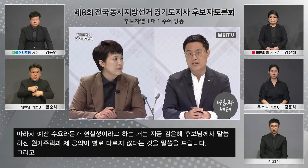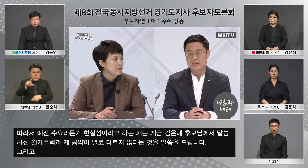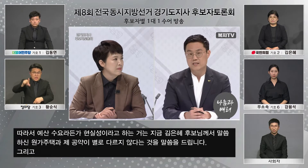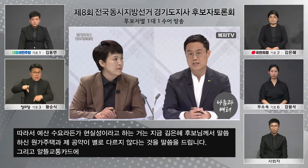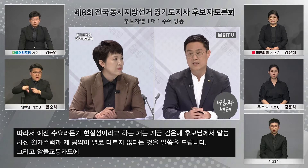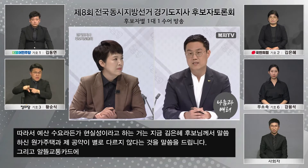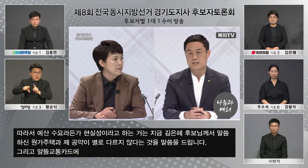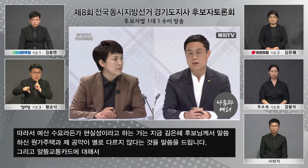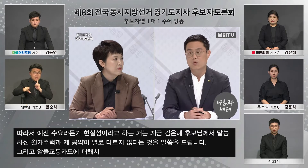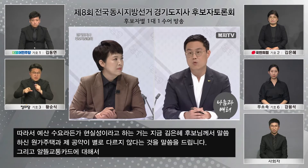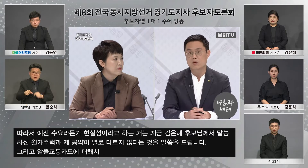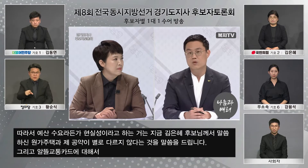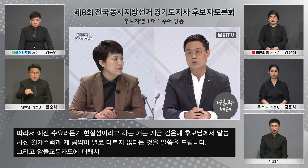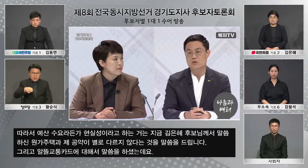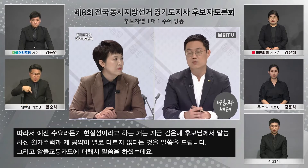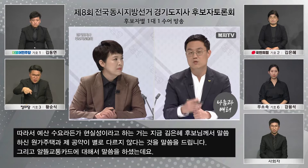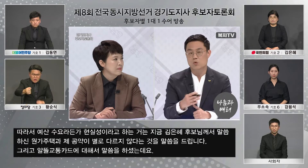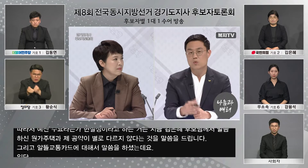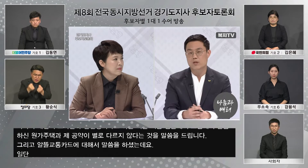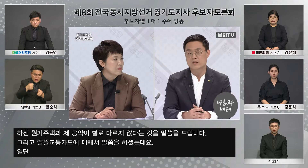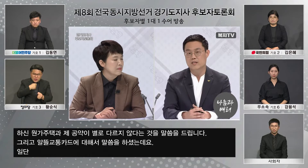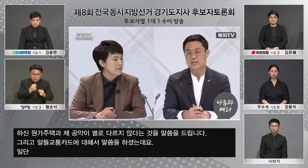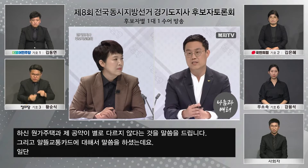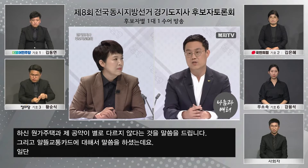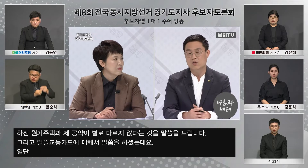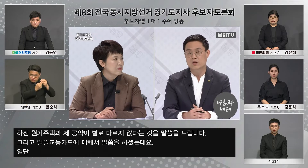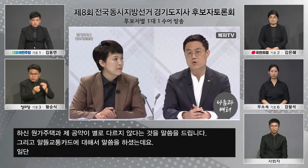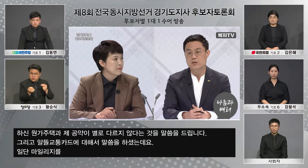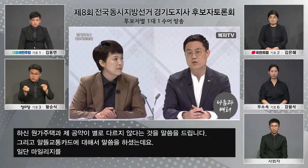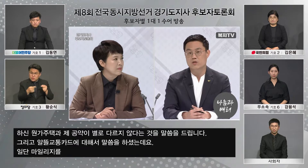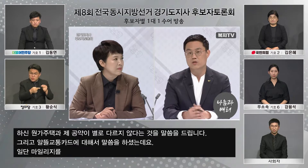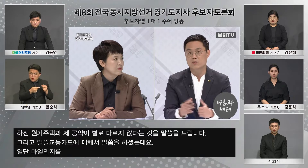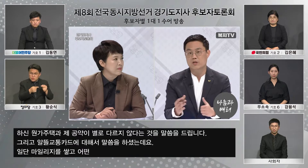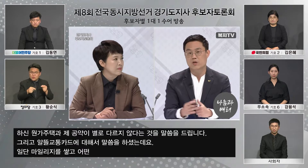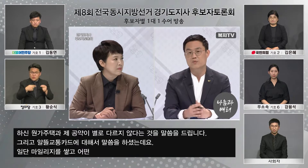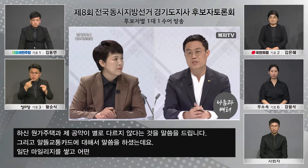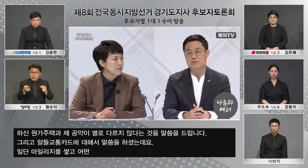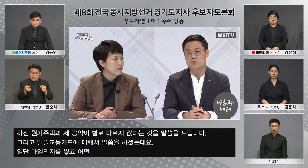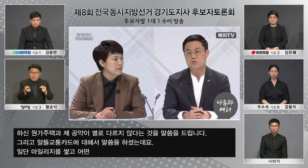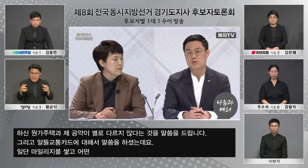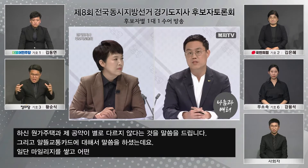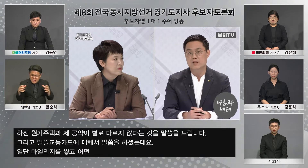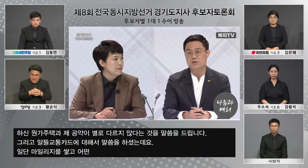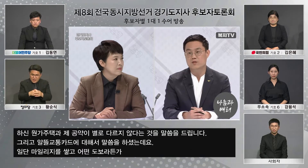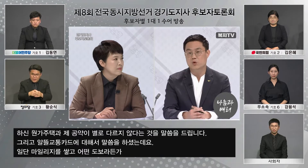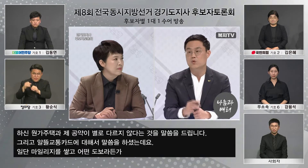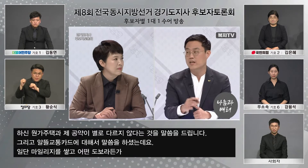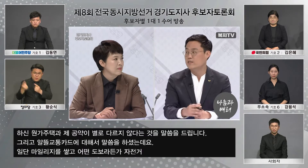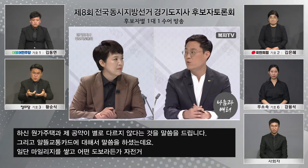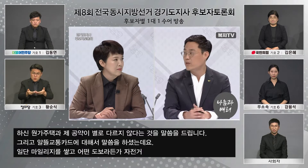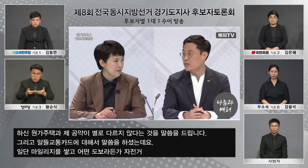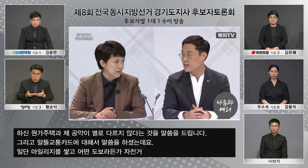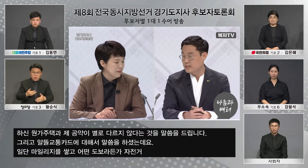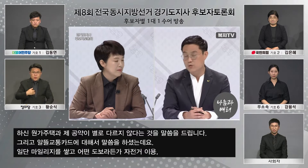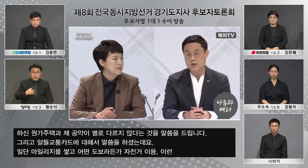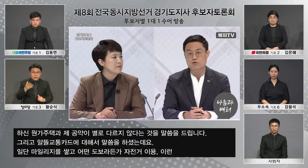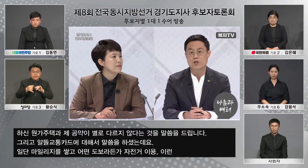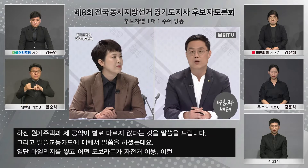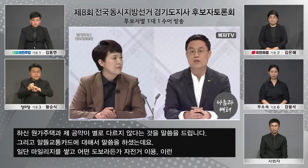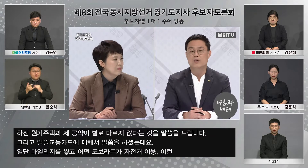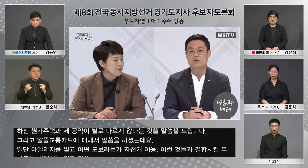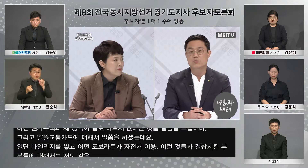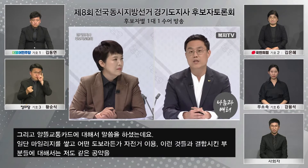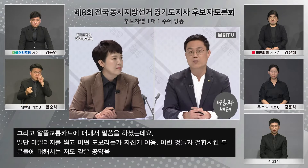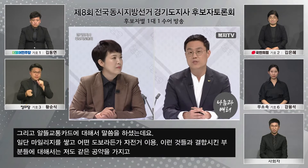뭐 마일리지를 쌓고 그런 어떤 도보라든가 자전거 이용 이런 것들과 결합시킨 부분들에 대해서는 저도 같은 공약을 가지고